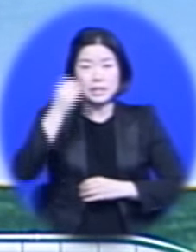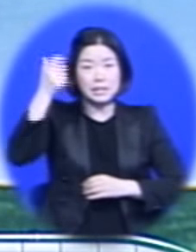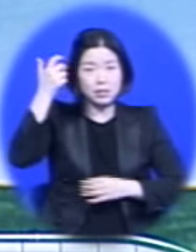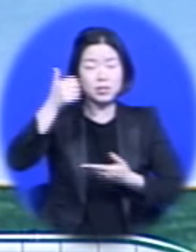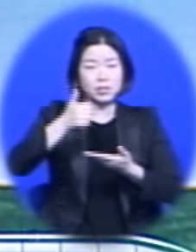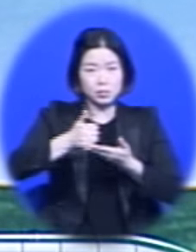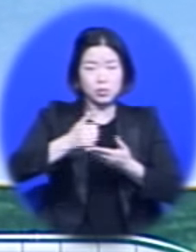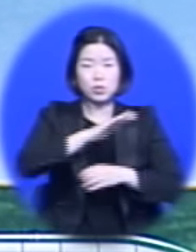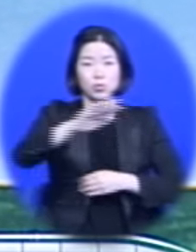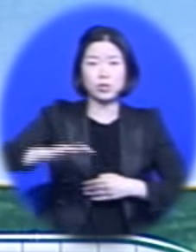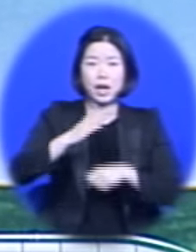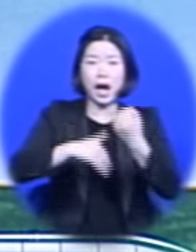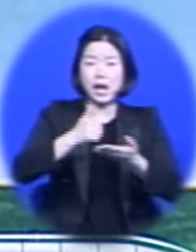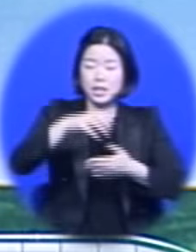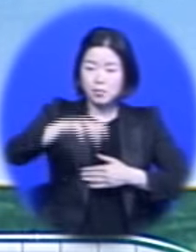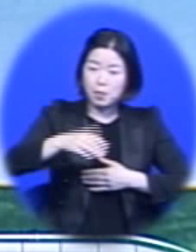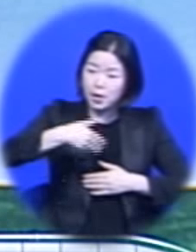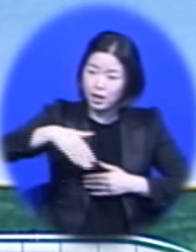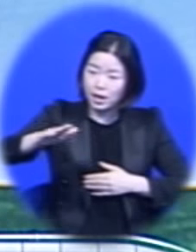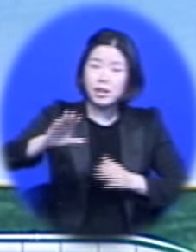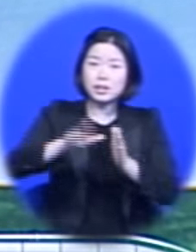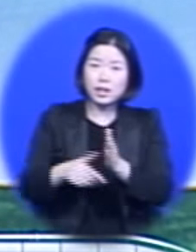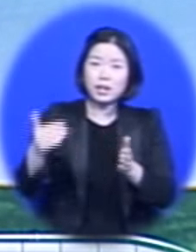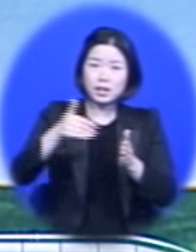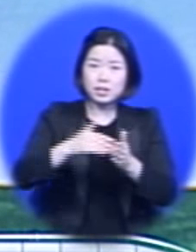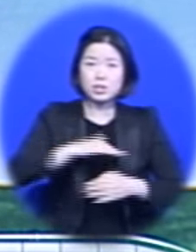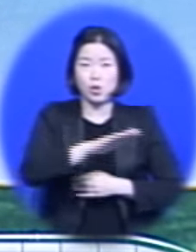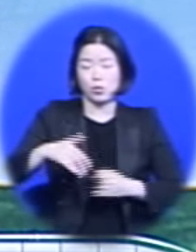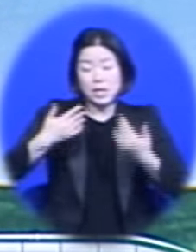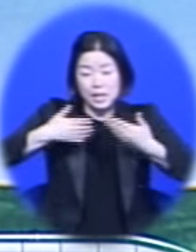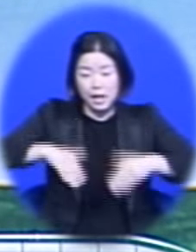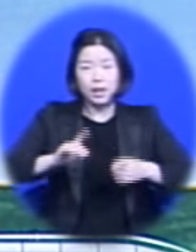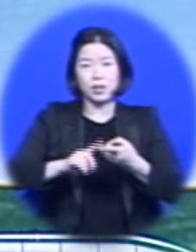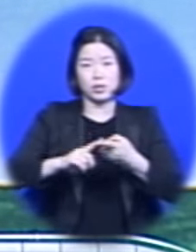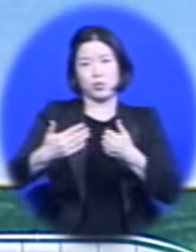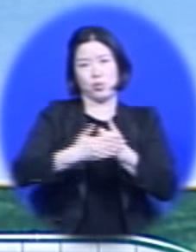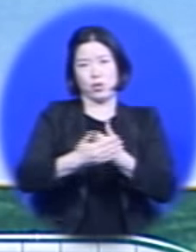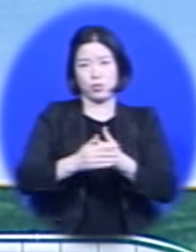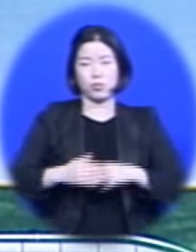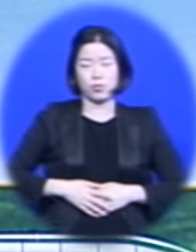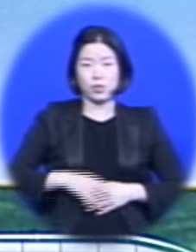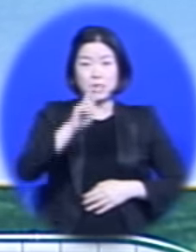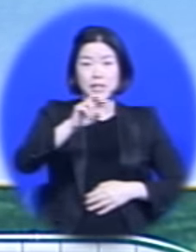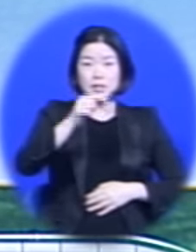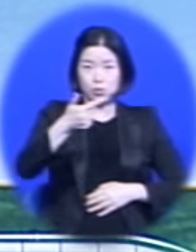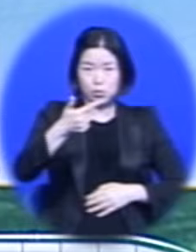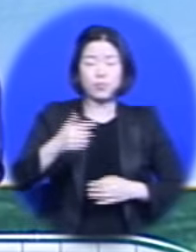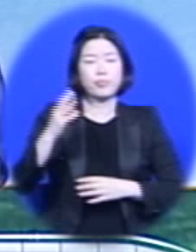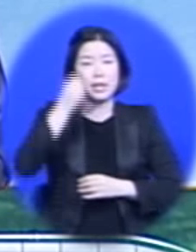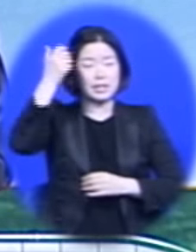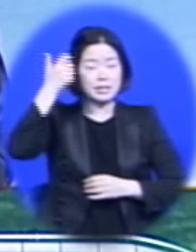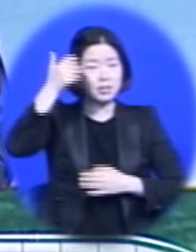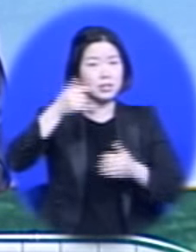갈 때까지 우리 약함을 도와주십니다. 26절에 보면 성령께서도